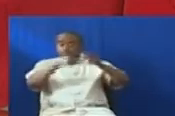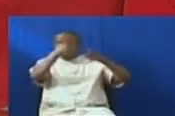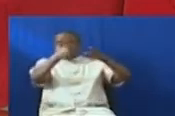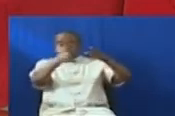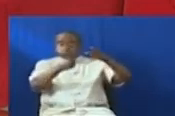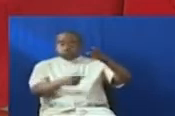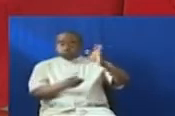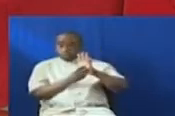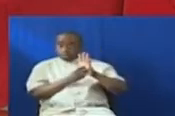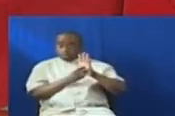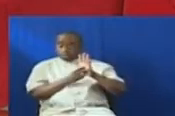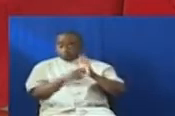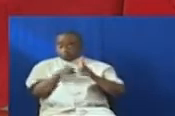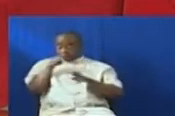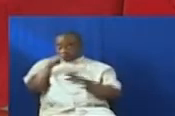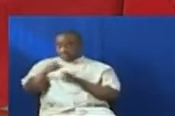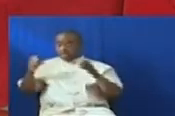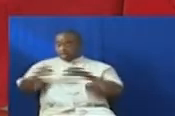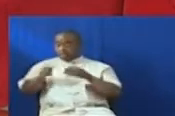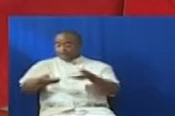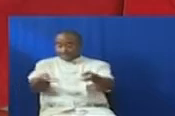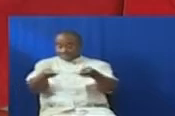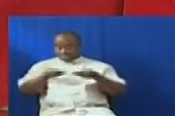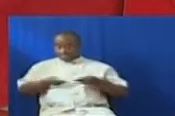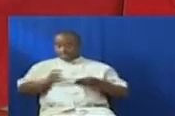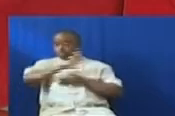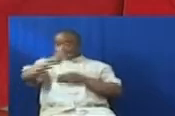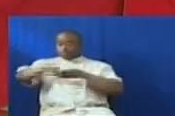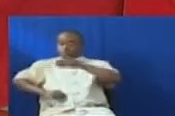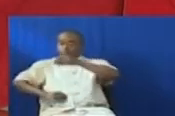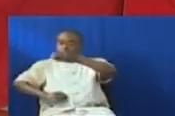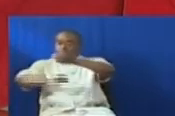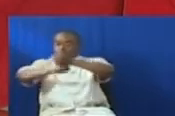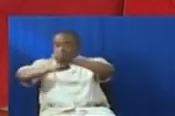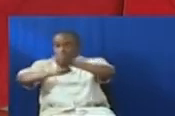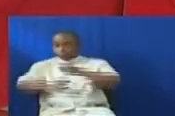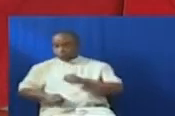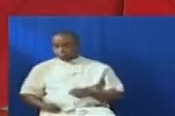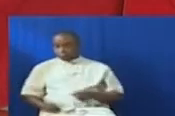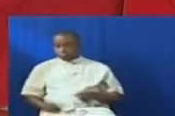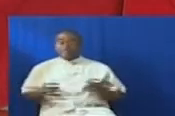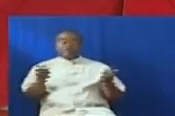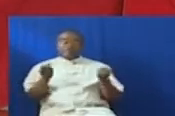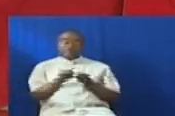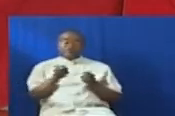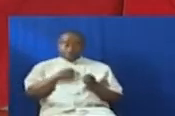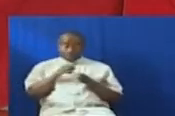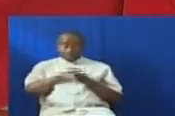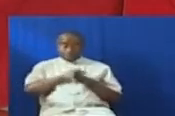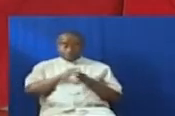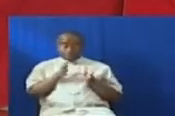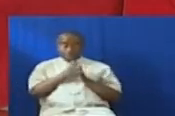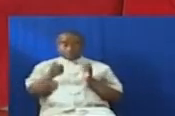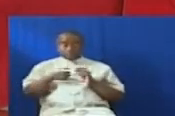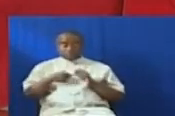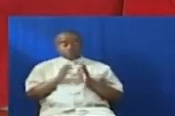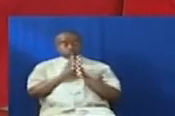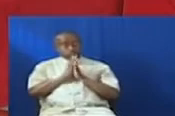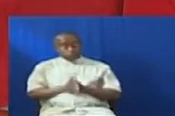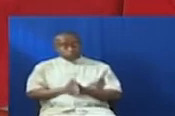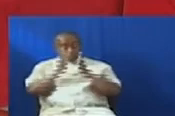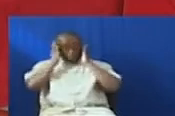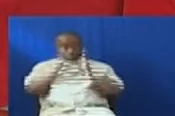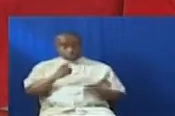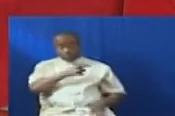wameyatoa, yote nayaunga mkono. Na vile vile nichukue fursa hii kumshukuru sana Mheshimiwa Rais Dr. John